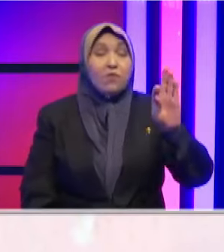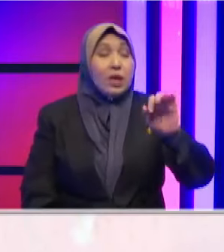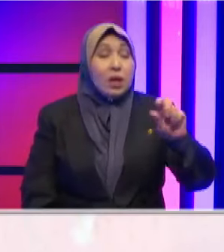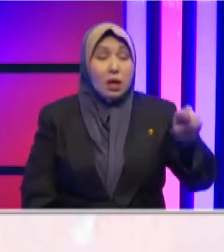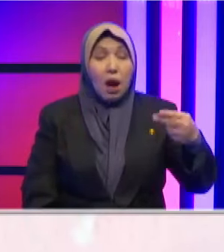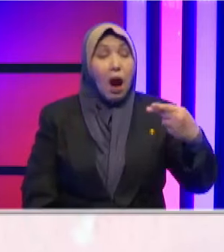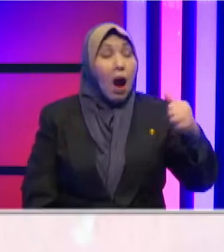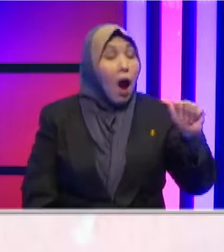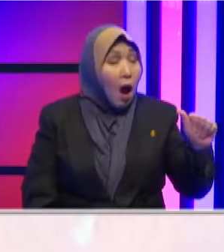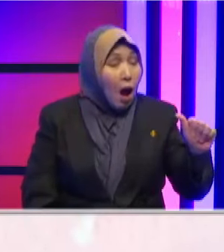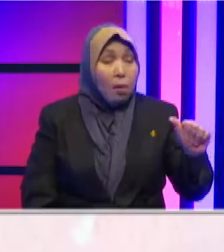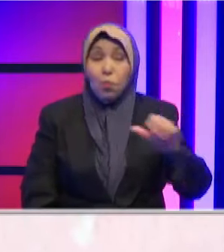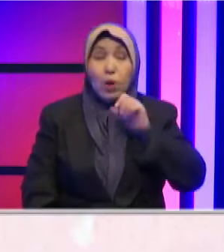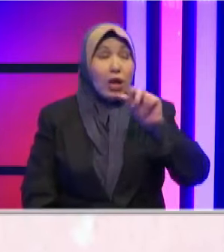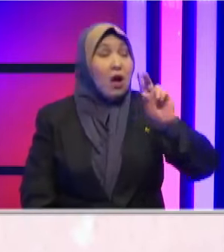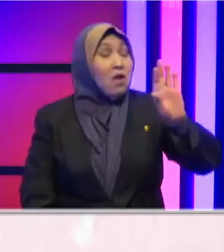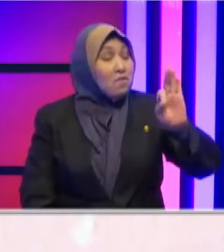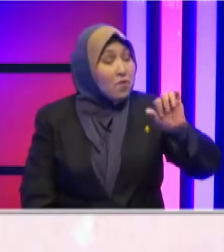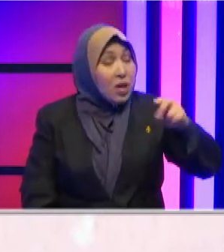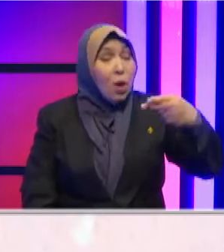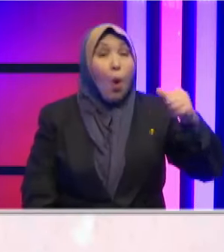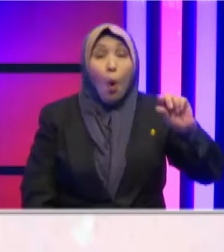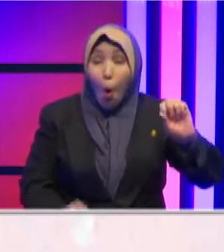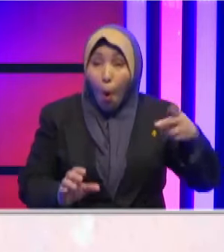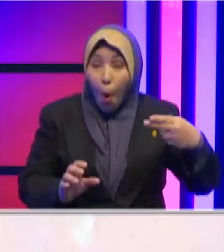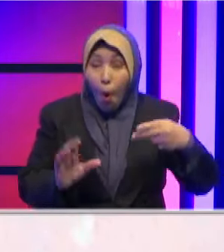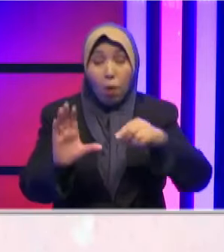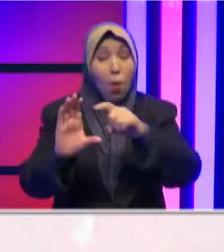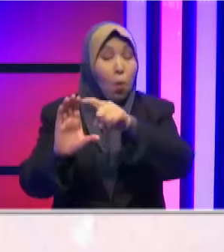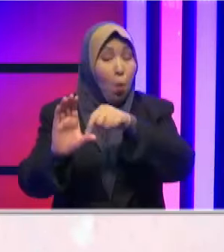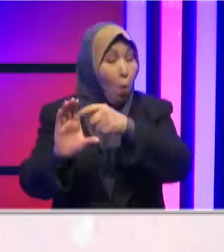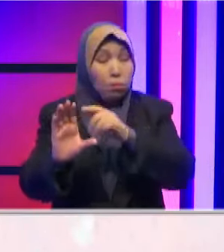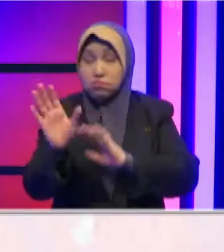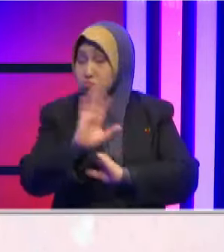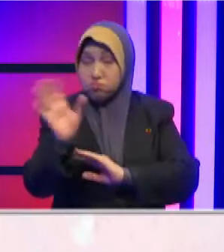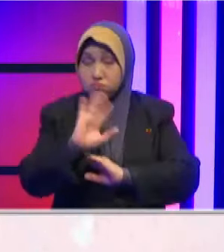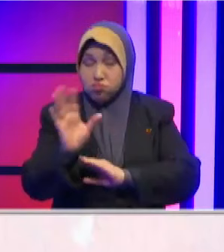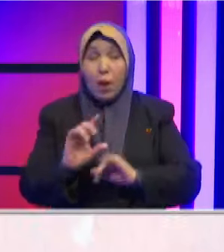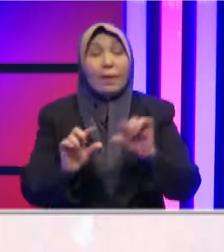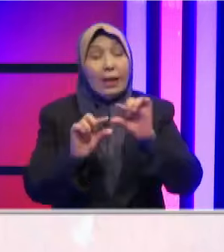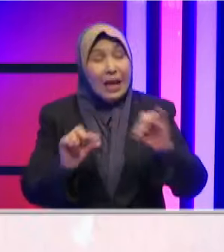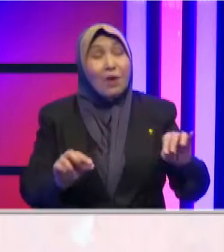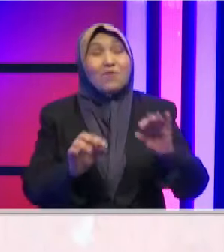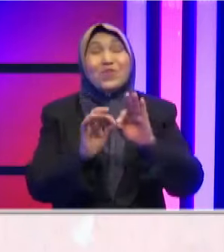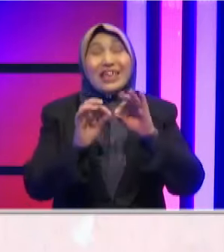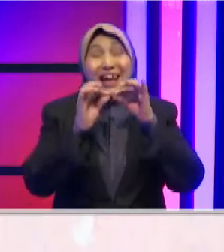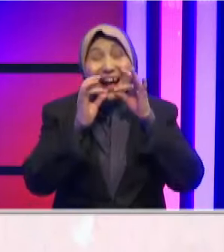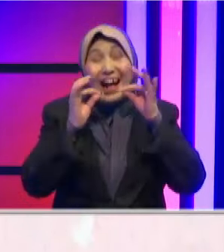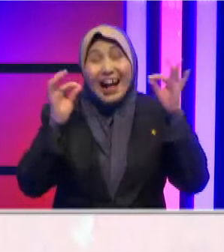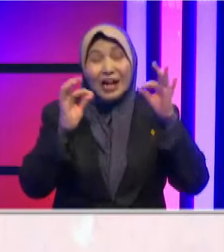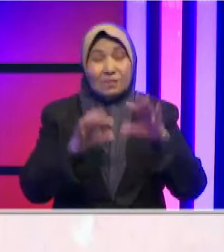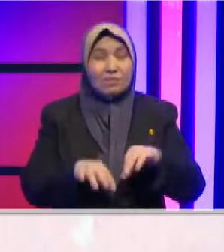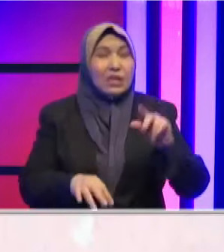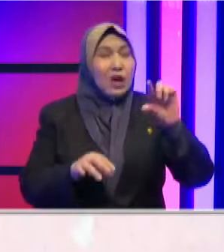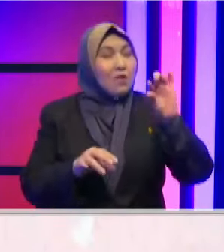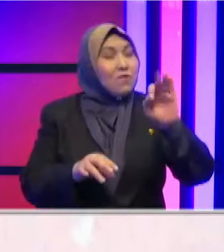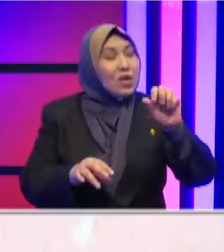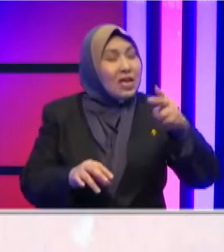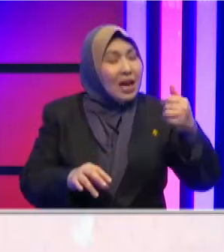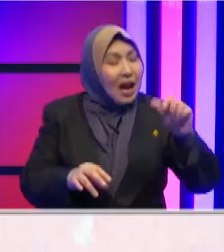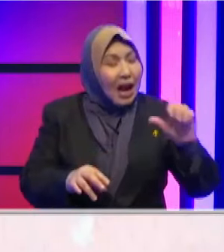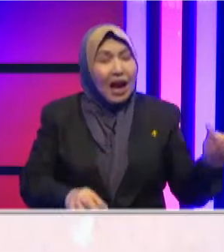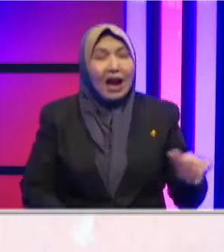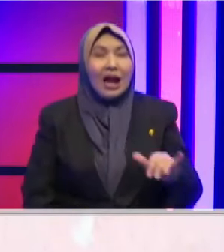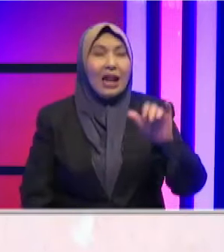Vi hodoh Um sih Eza view bihalal